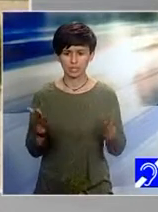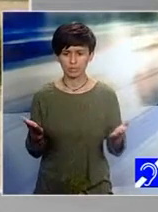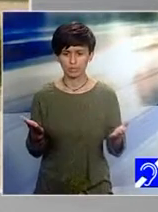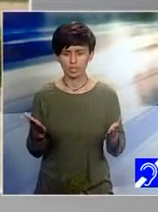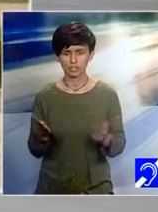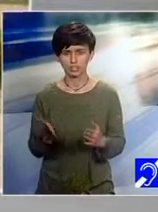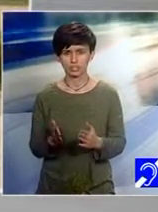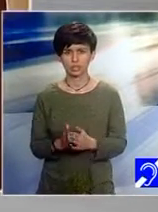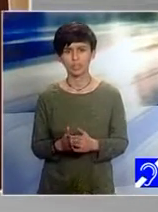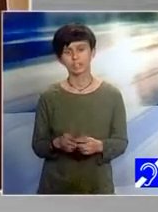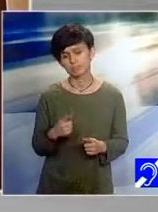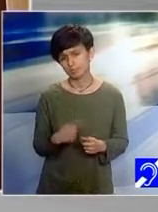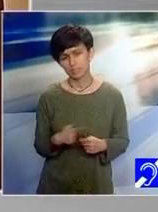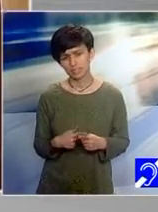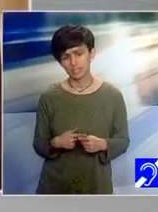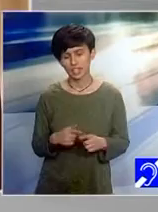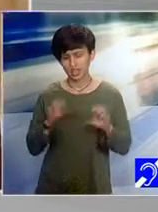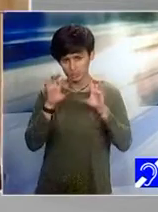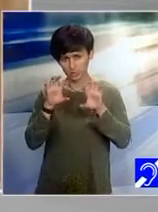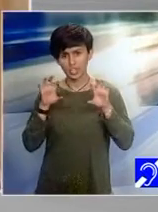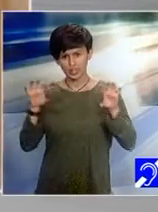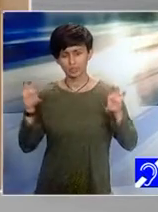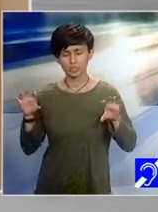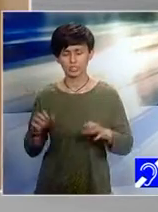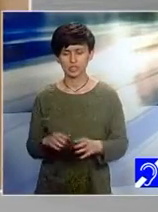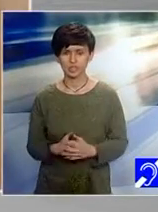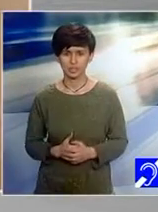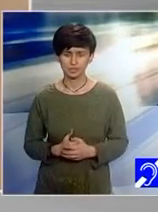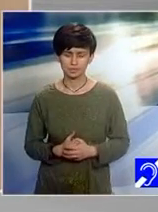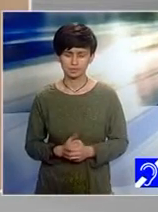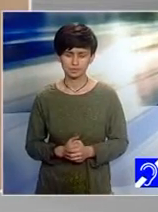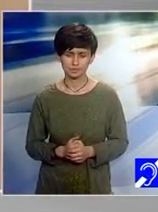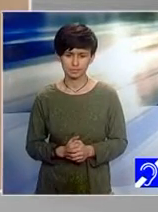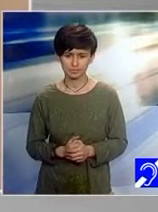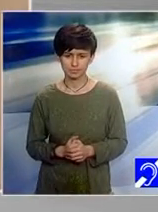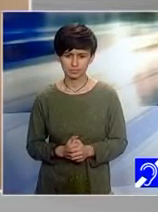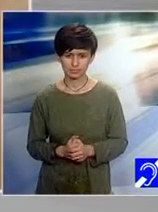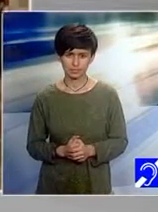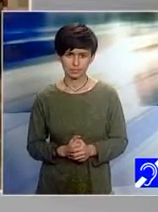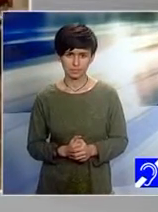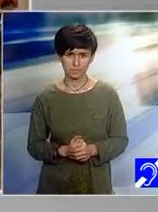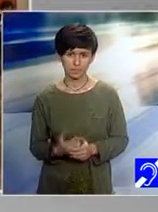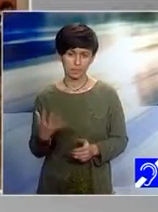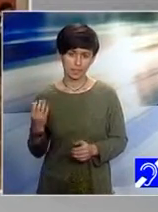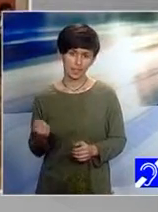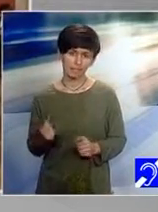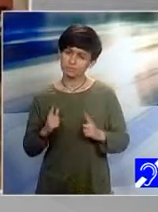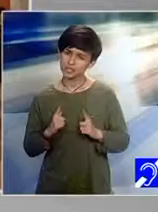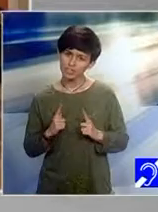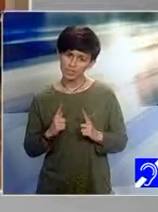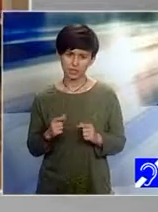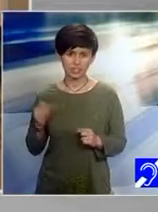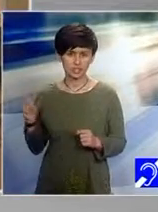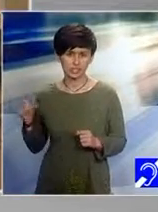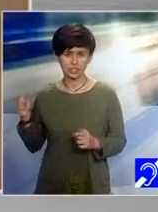catalogelor și materialelor și vernisajul. Ce așteptați de la cei care